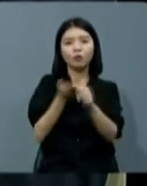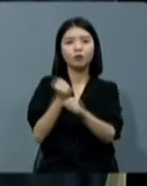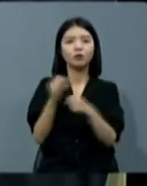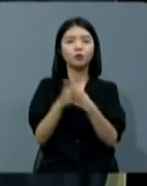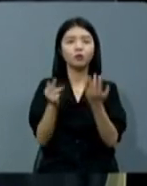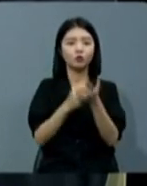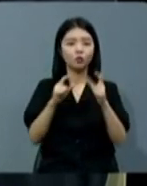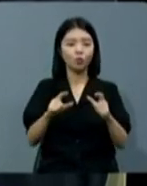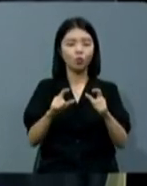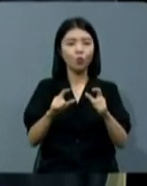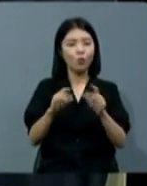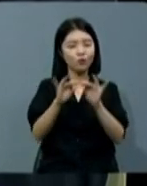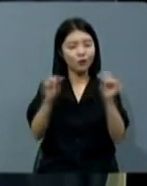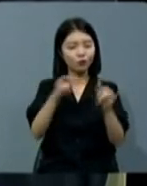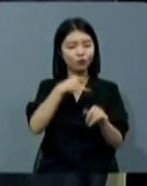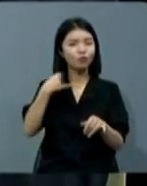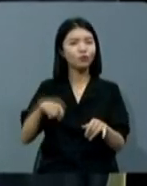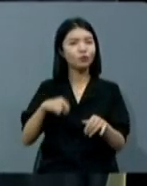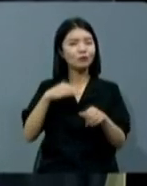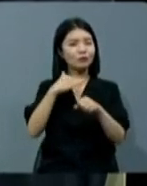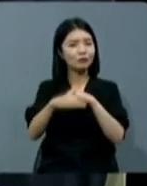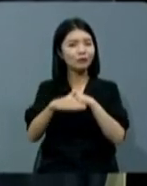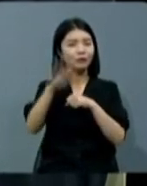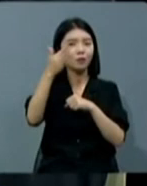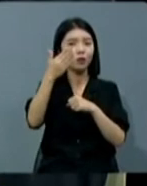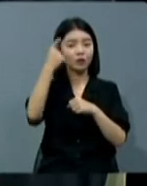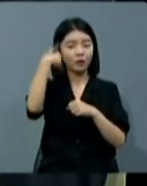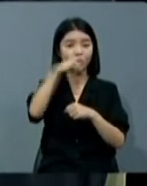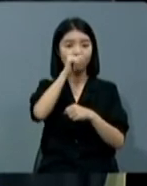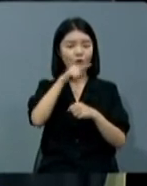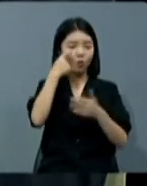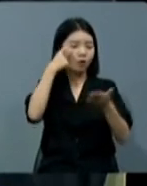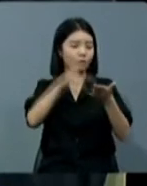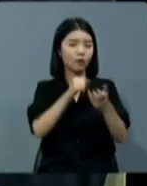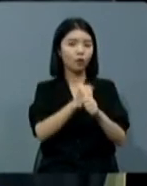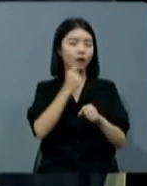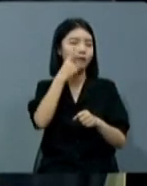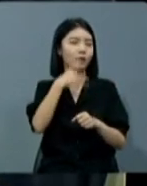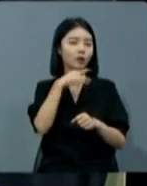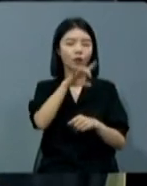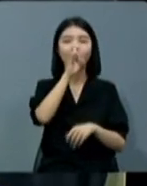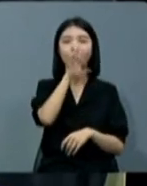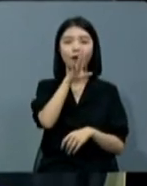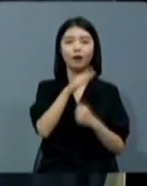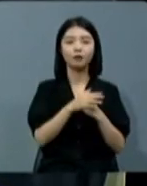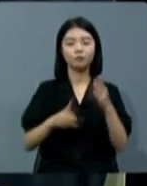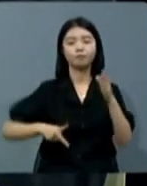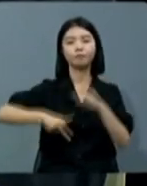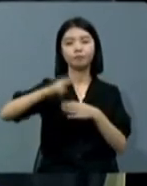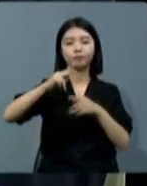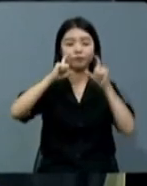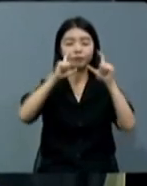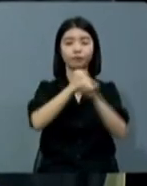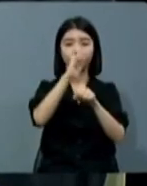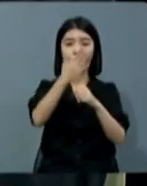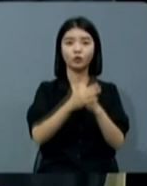땅에 중국화되는 문제가 있었죠. 그래서 제가 와서 파악해보고는 한 달 만에 이건 안 된다. 그래서 근절 선언을 했습니다.